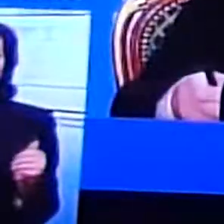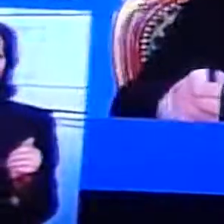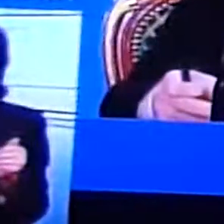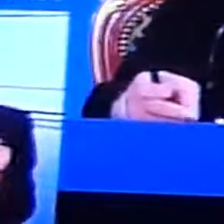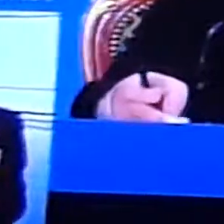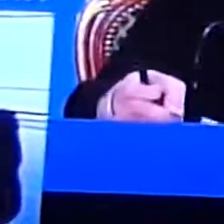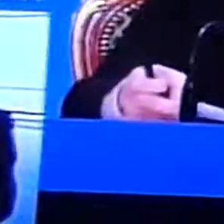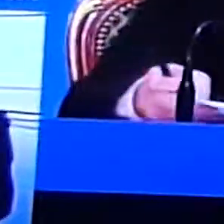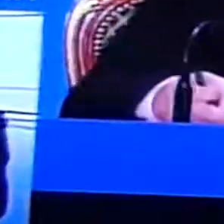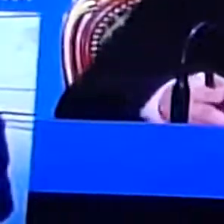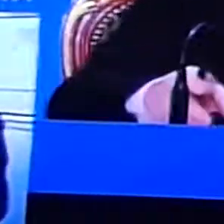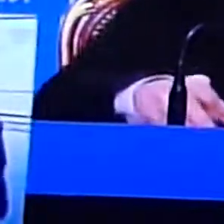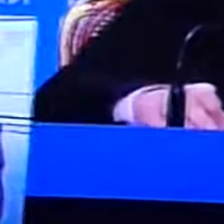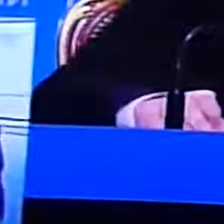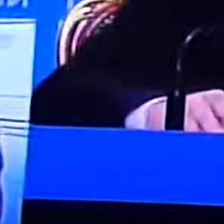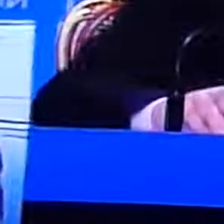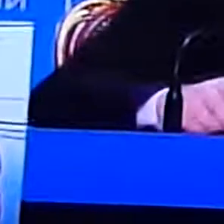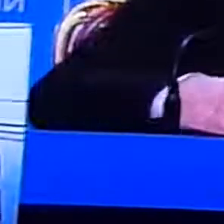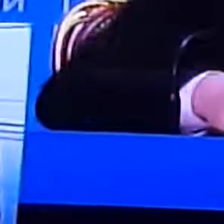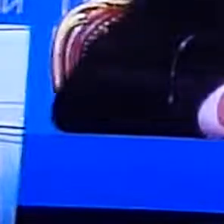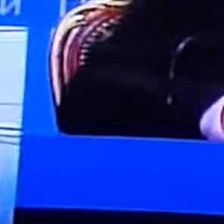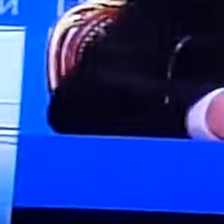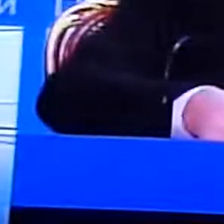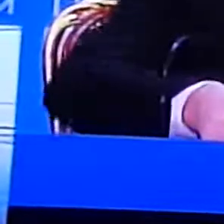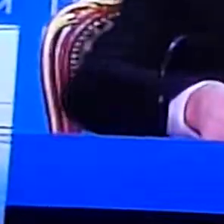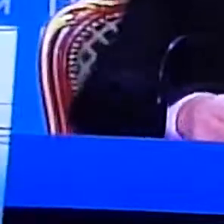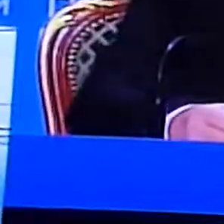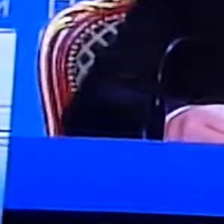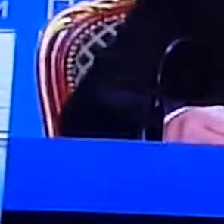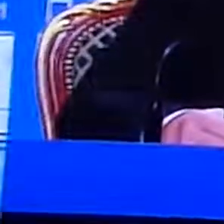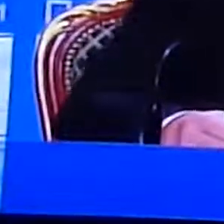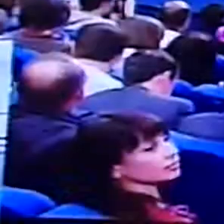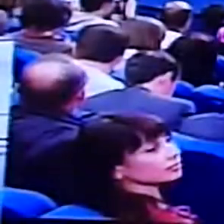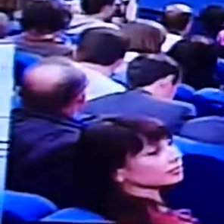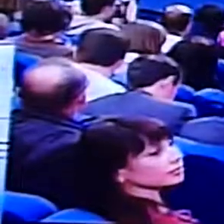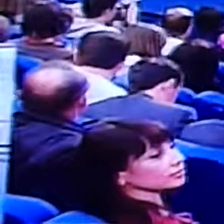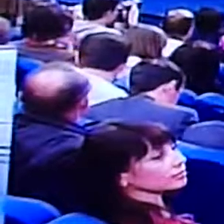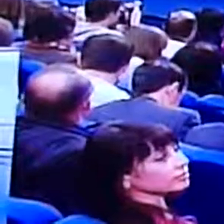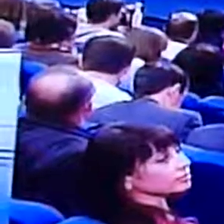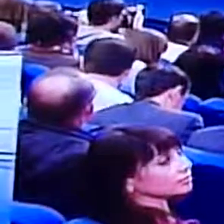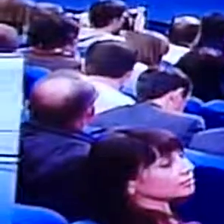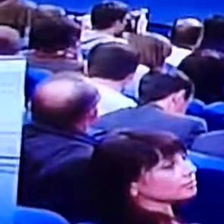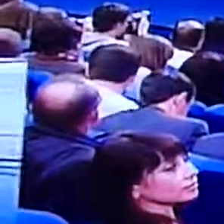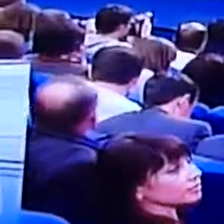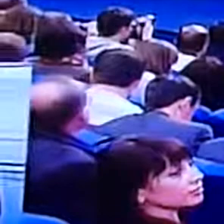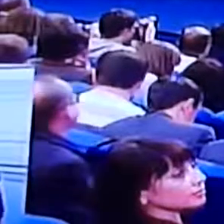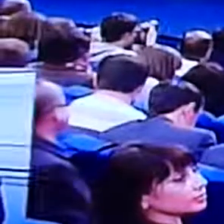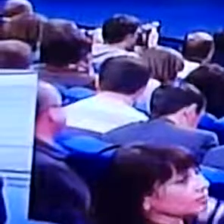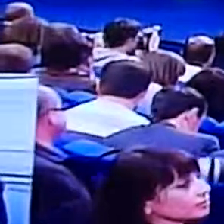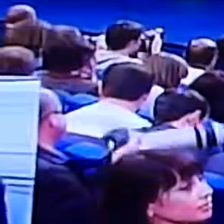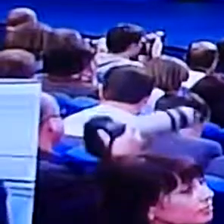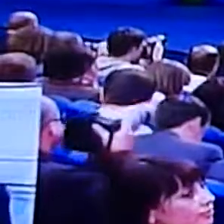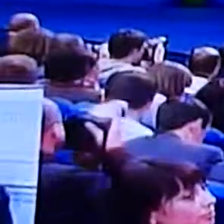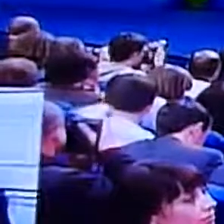з книжкових магазинів. Тому в мене таке питання: а де ця книжка і де інші ваші книжки? Чи це така своєрідна